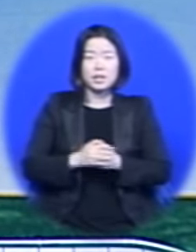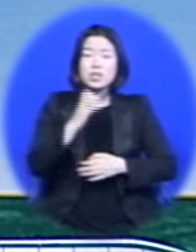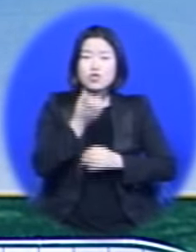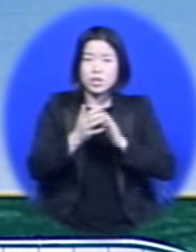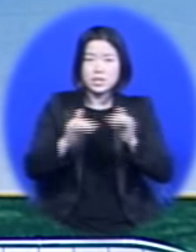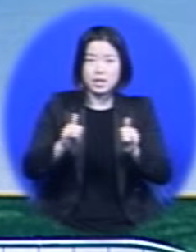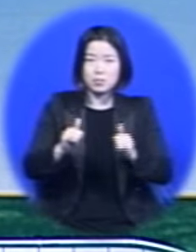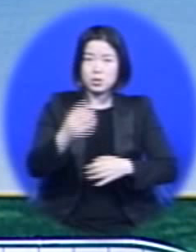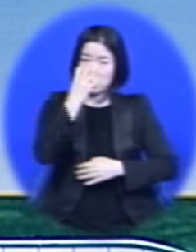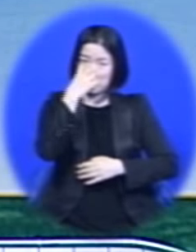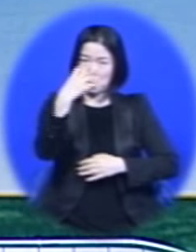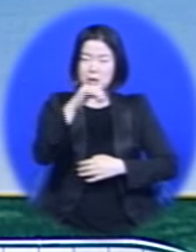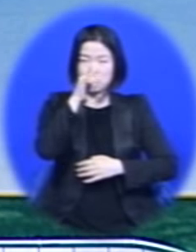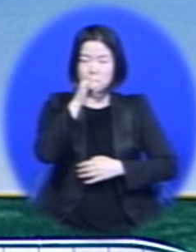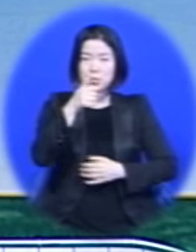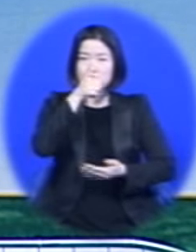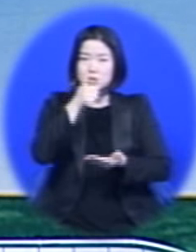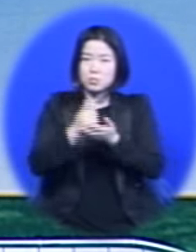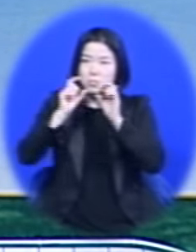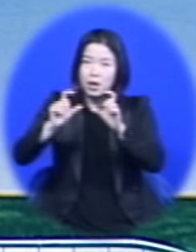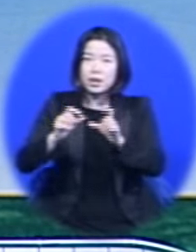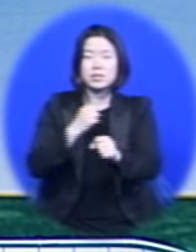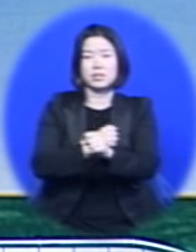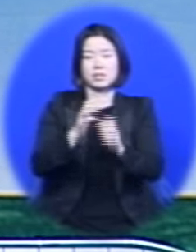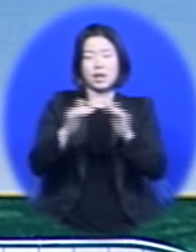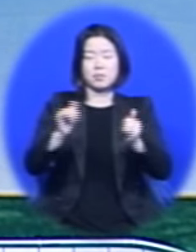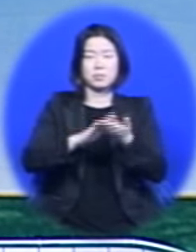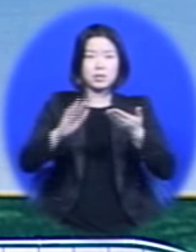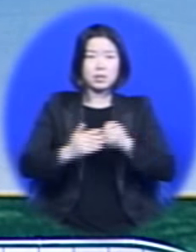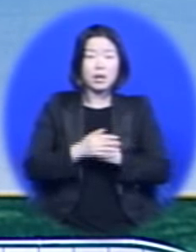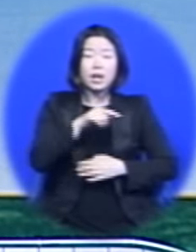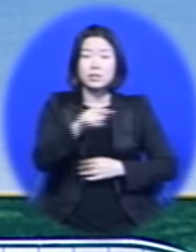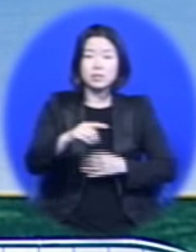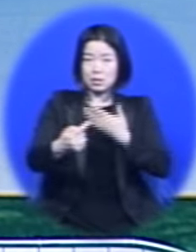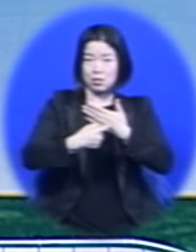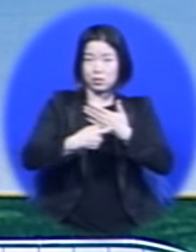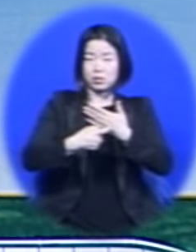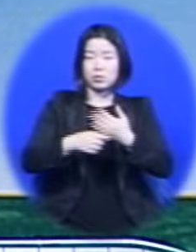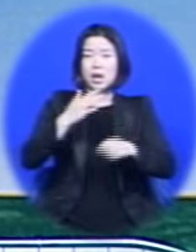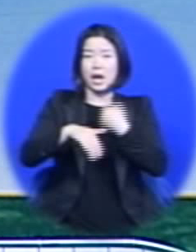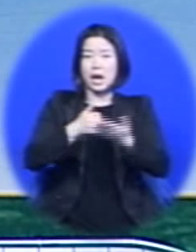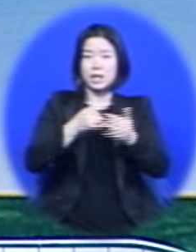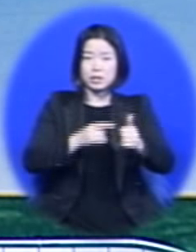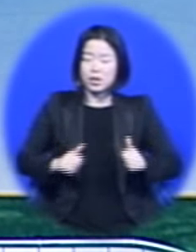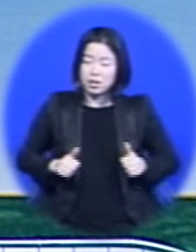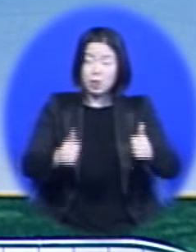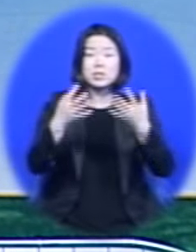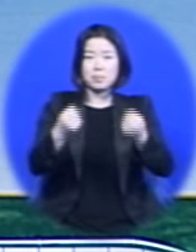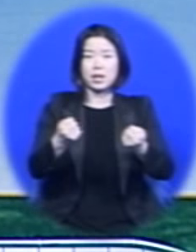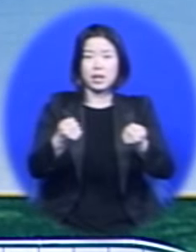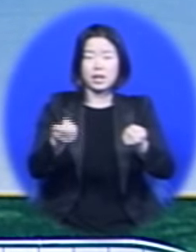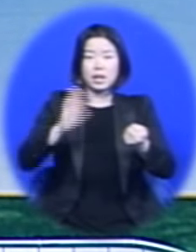유대인들은 교만했고 정죄하는 사람이었습니다. 그들은 겉으로는 하나님께 열심이 많았지만 그